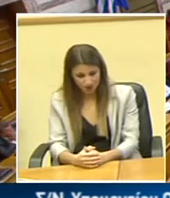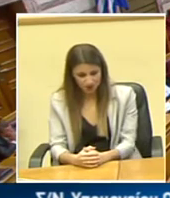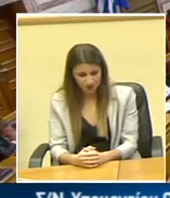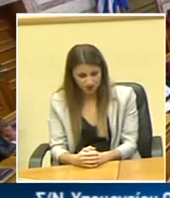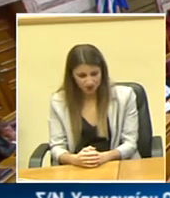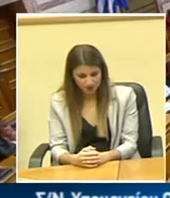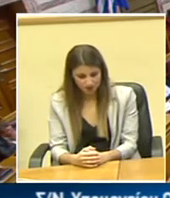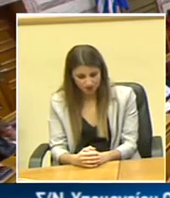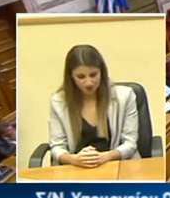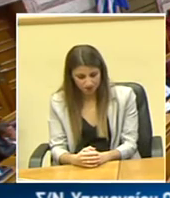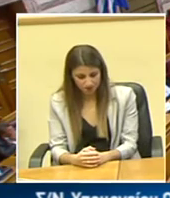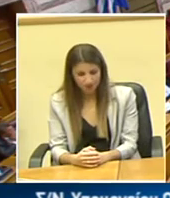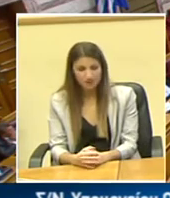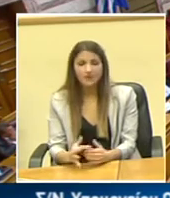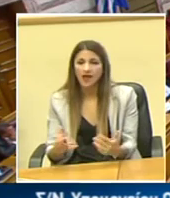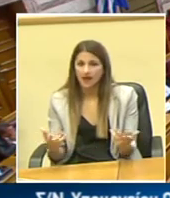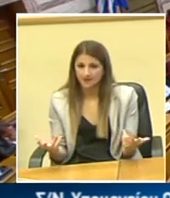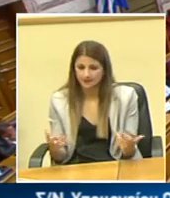Κύριε Μητσοτάκη, λοιπόν,